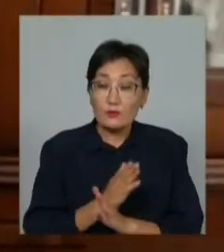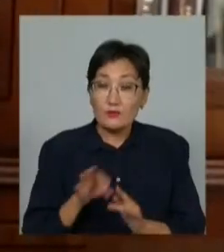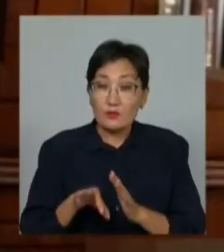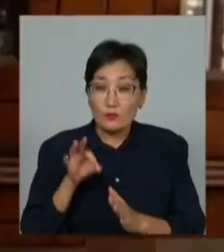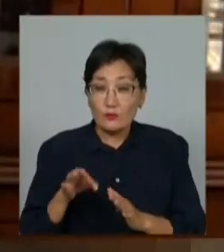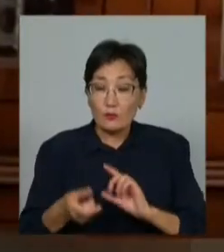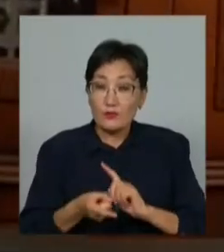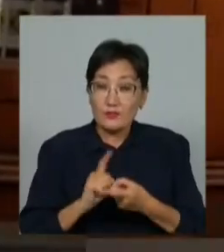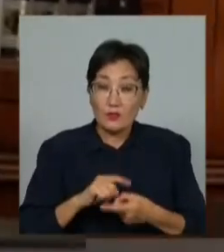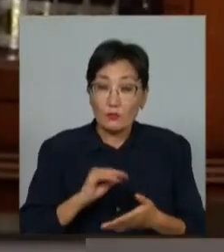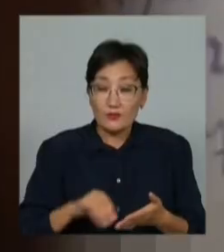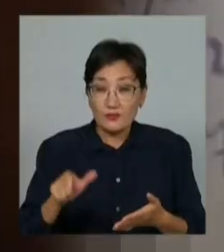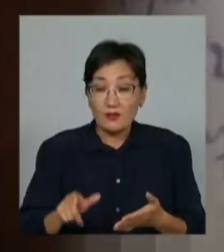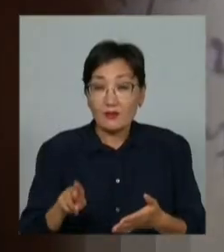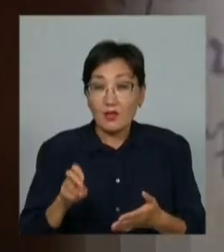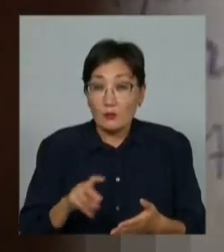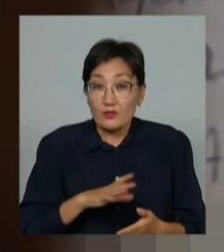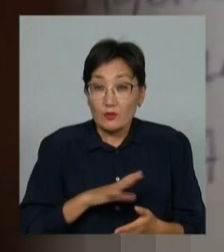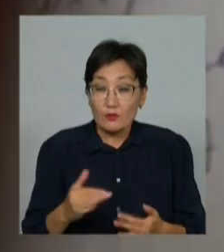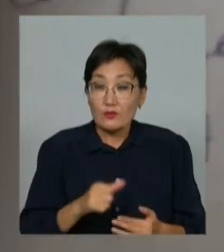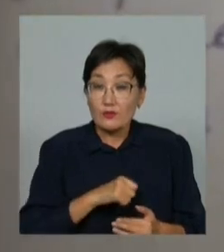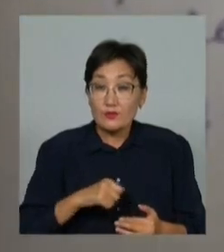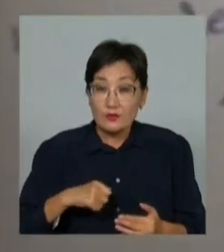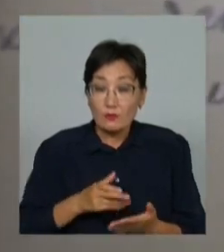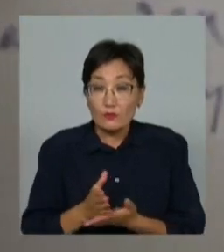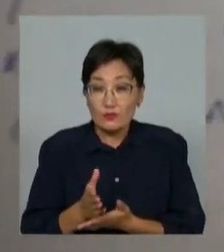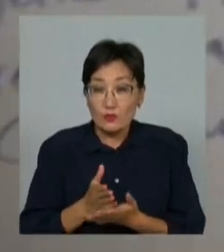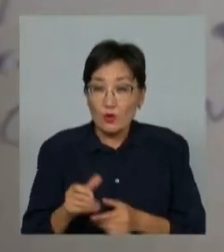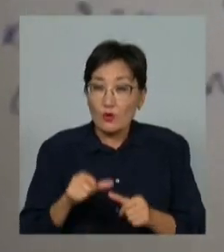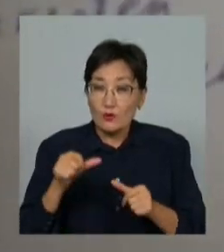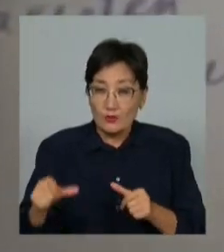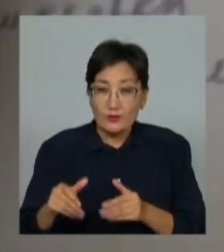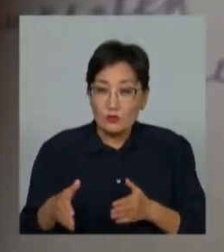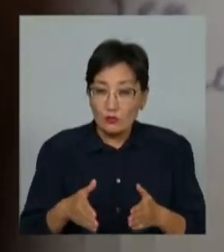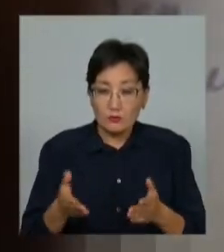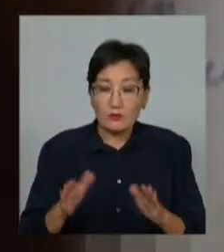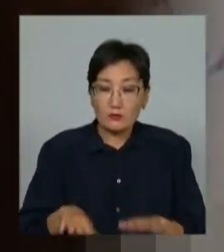таңдауы түбегейлі өзгерген қаламгер қалай болғанда да өзі жүрген салада өзгеше соқпақ салып кетті.